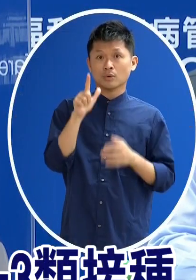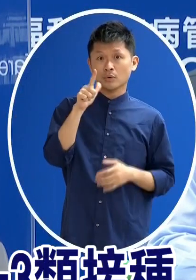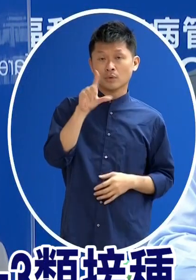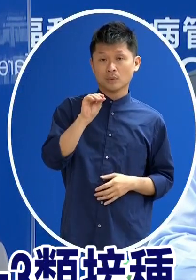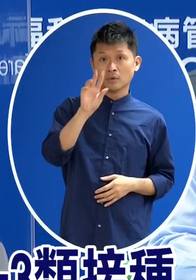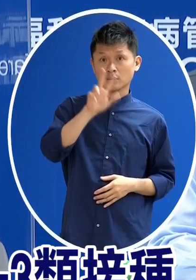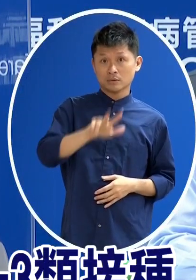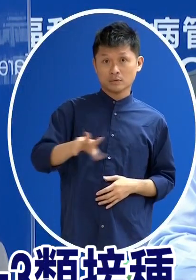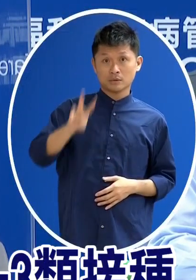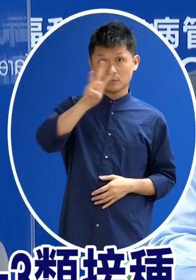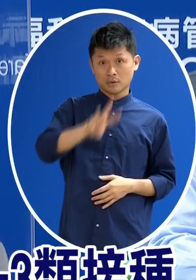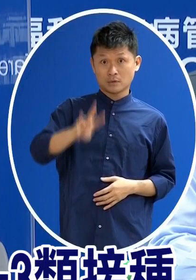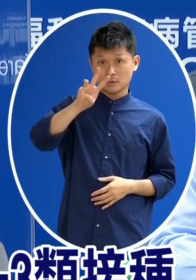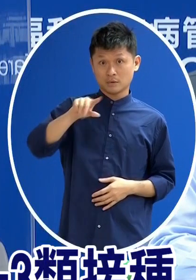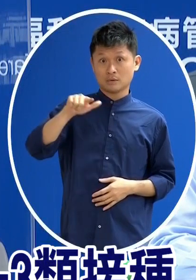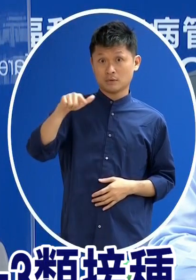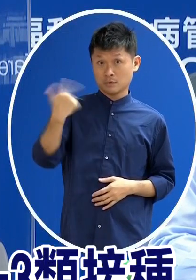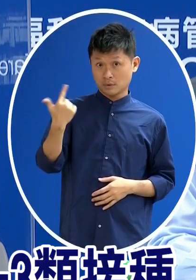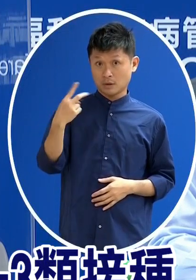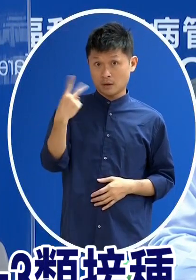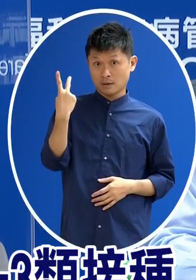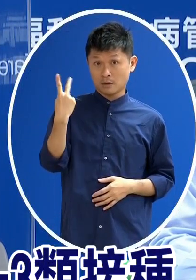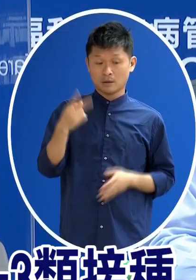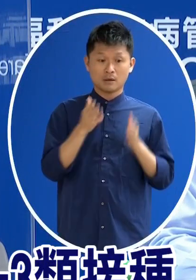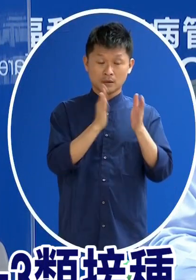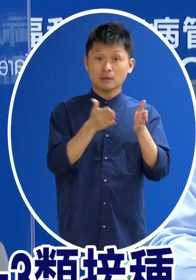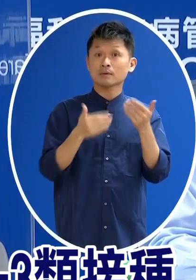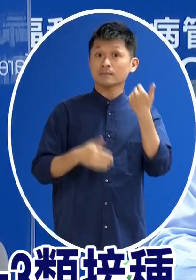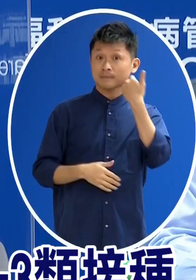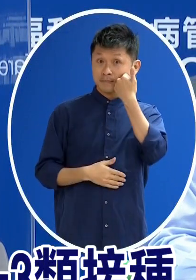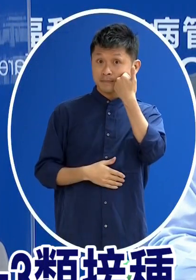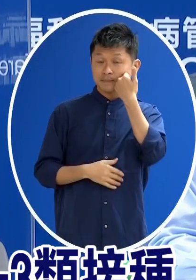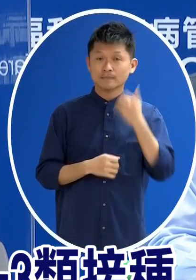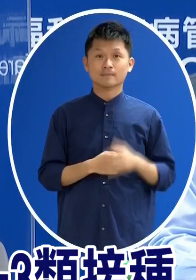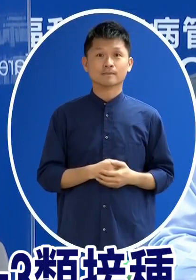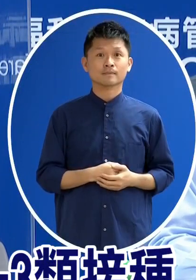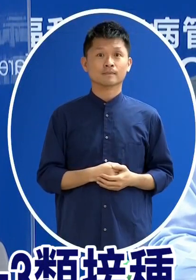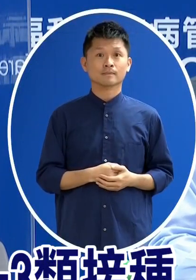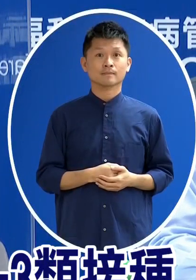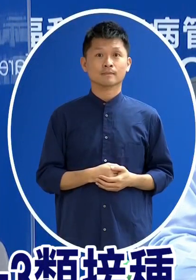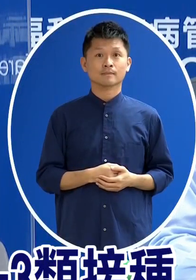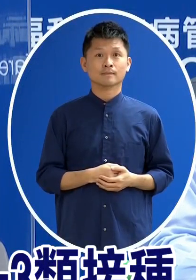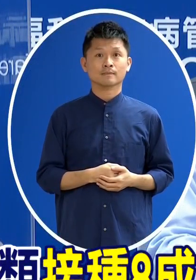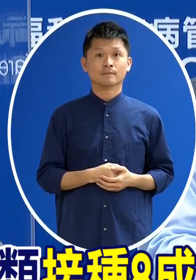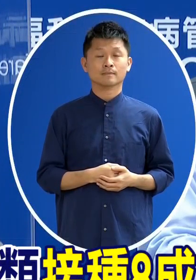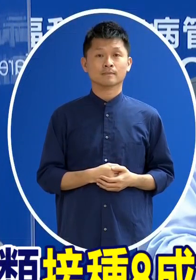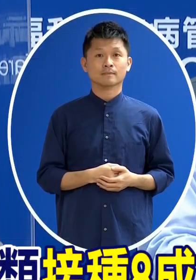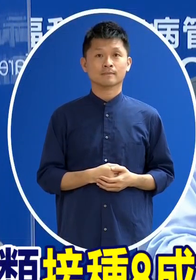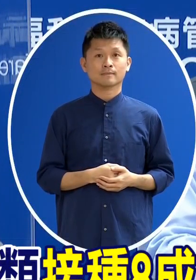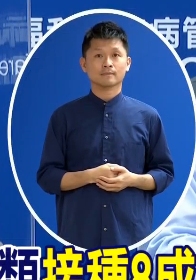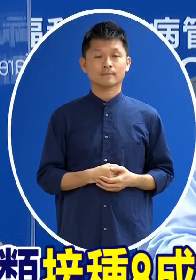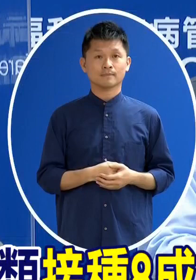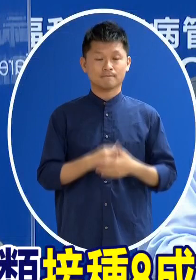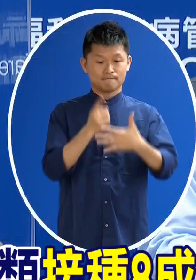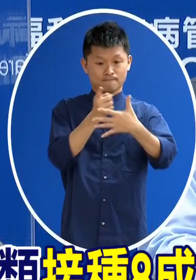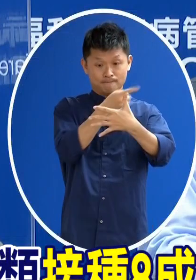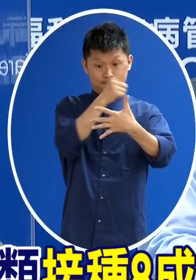63,200剂这那是要针对我们现在在里面要针对